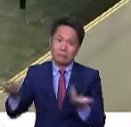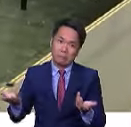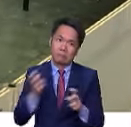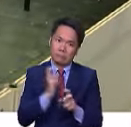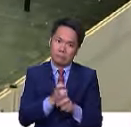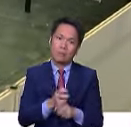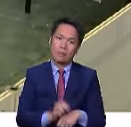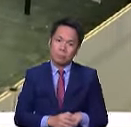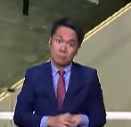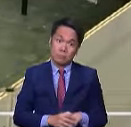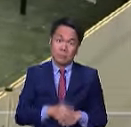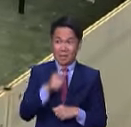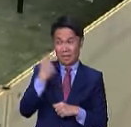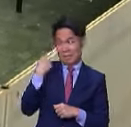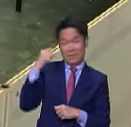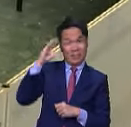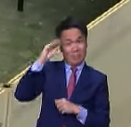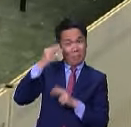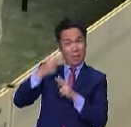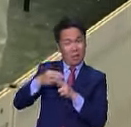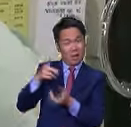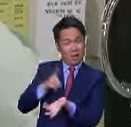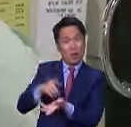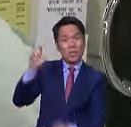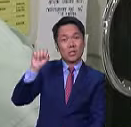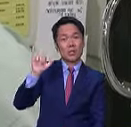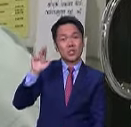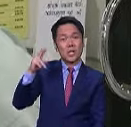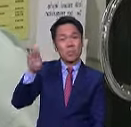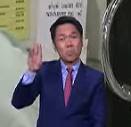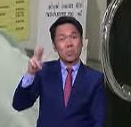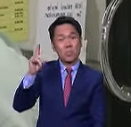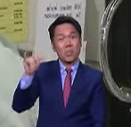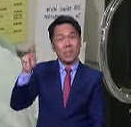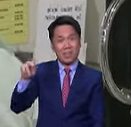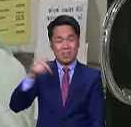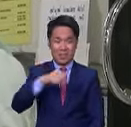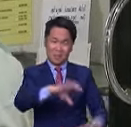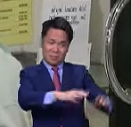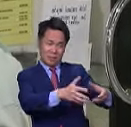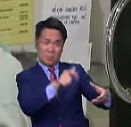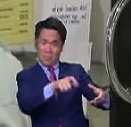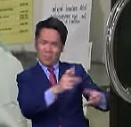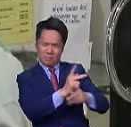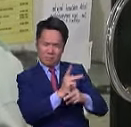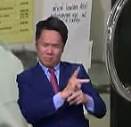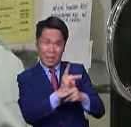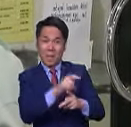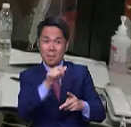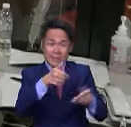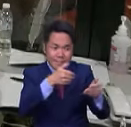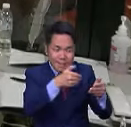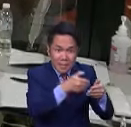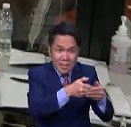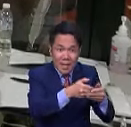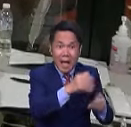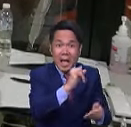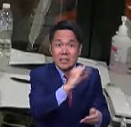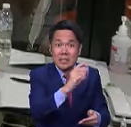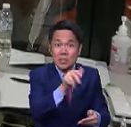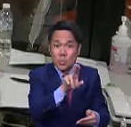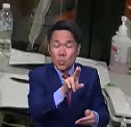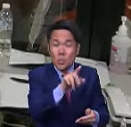Tambah Dr. Shahabuddin lagi, pesakit kategori 3 ini perlu dikawal rapi dan ditempatkan berdekatan unit rawatan rapi